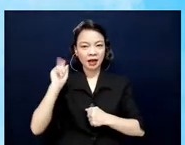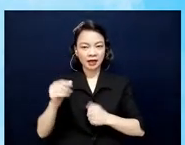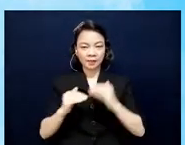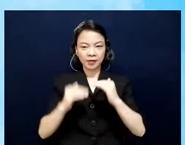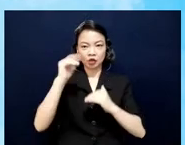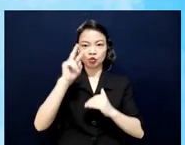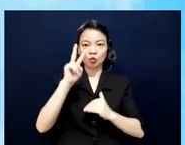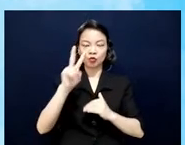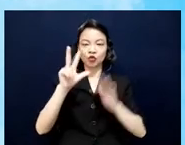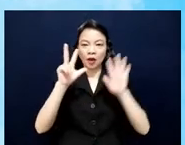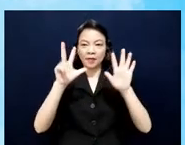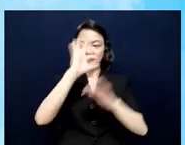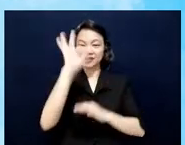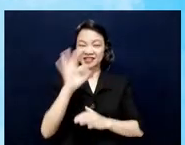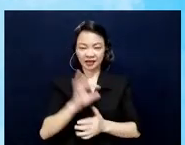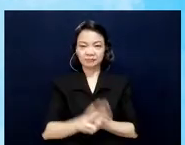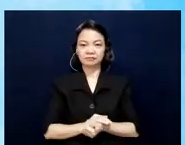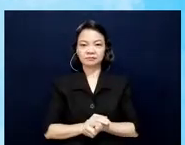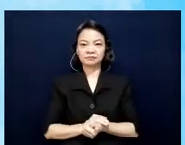Jadi akses